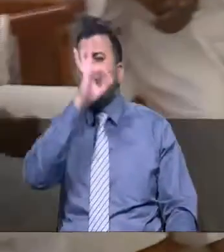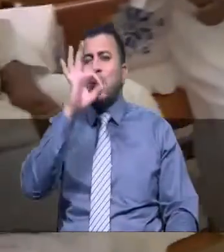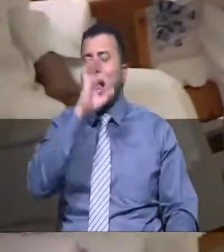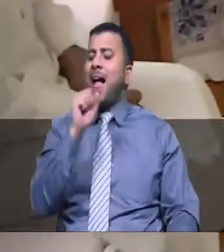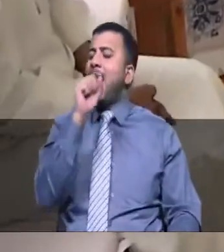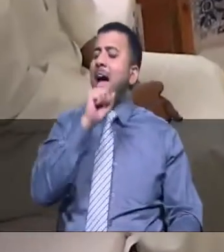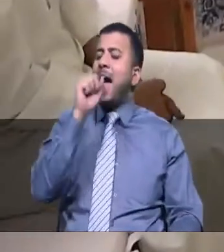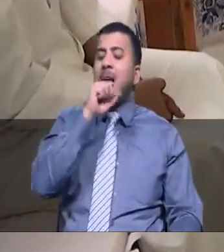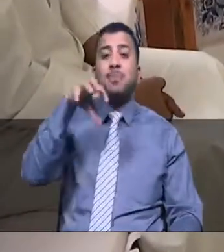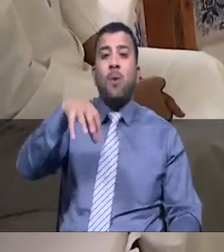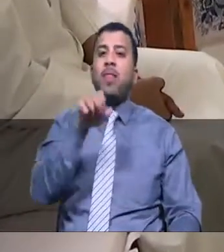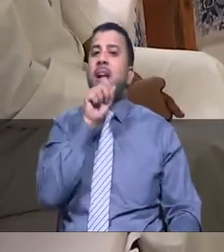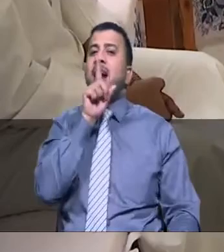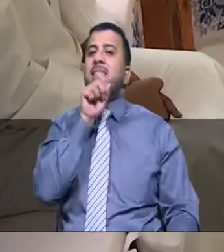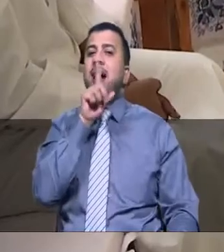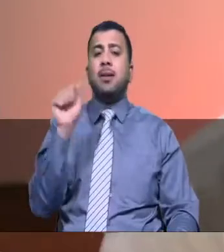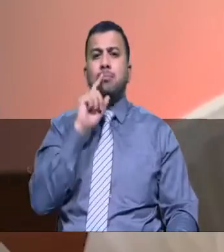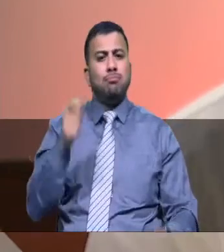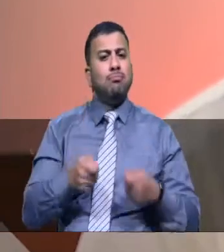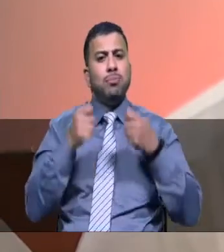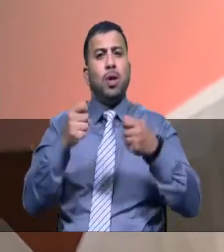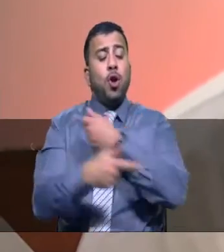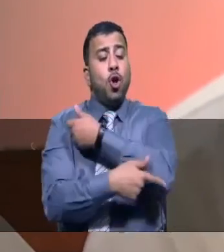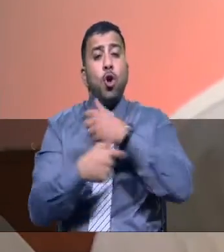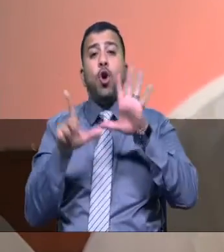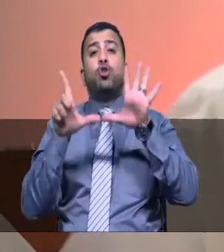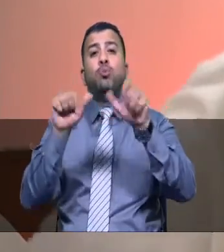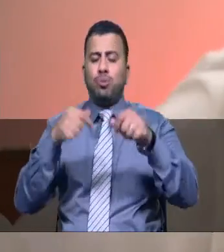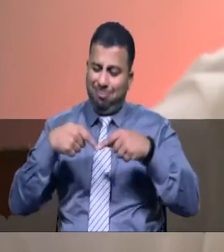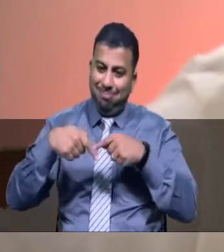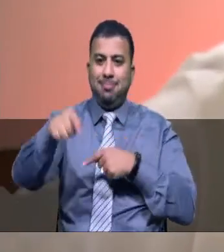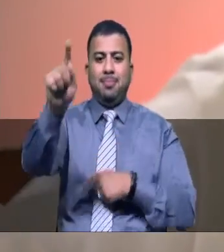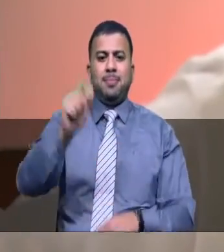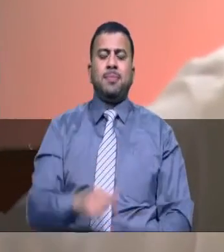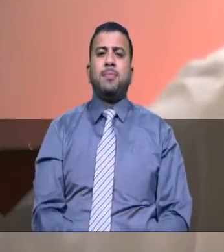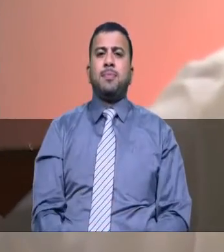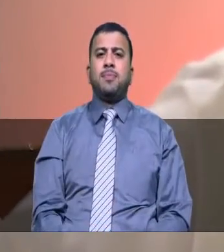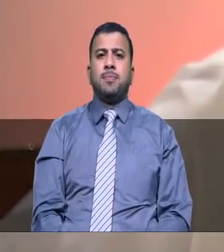الشعبية لدولة قطر والتي ستقدم طيلة أيام الأسبوع.